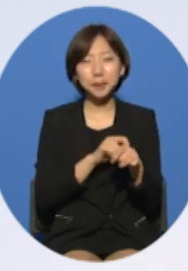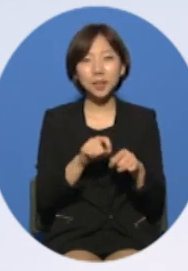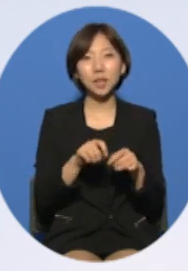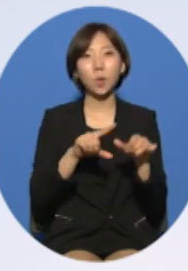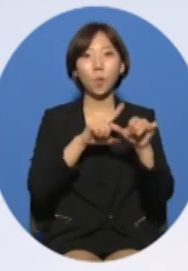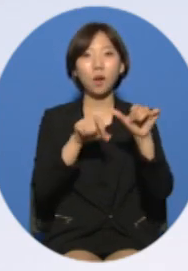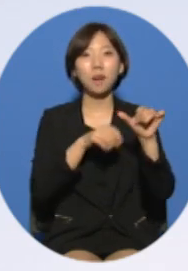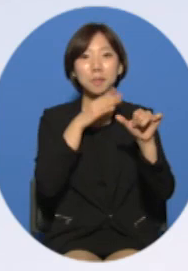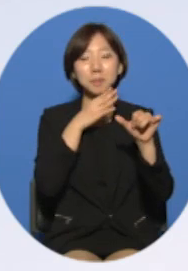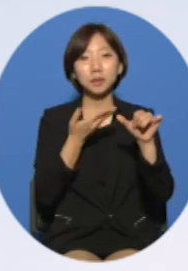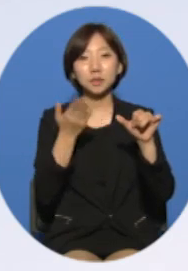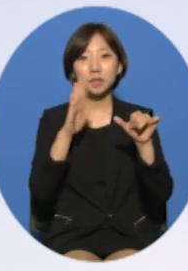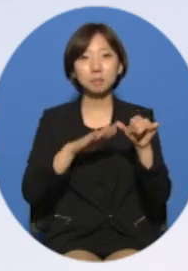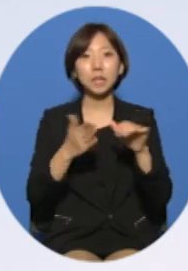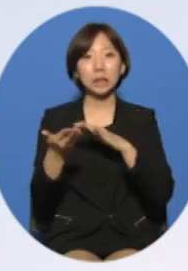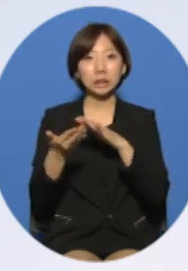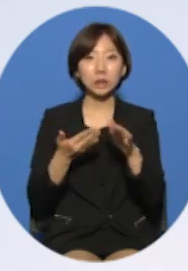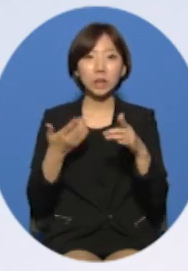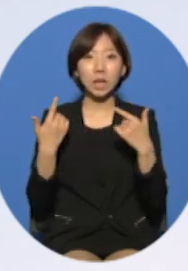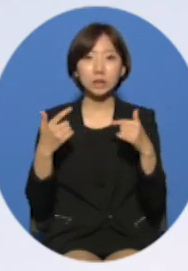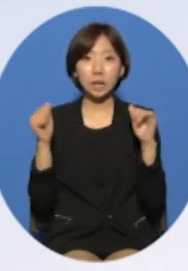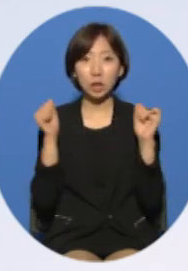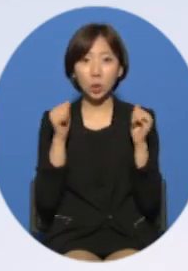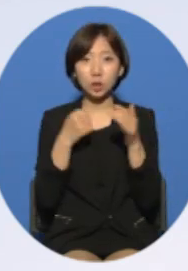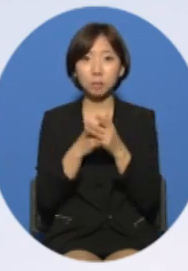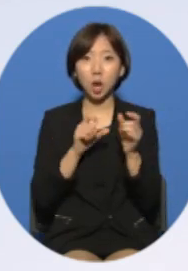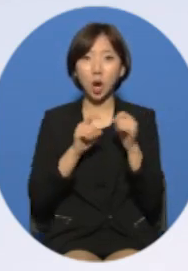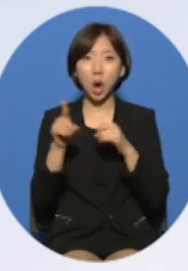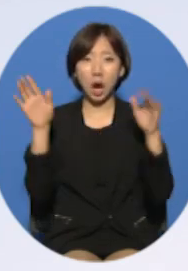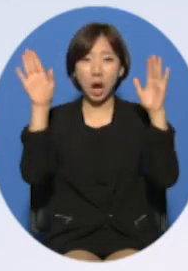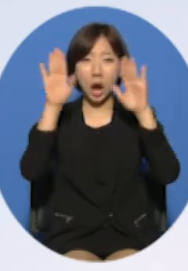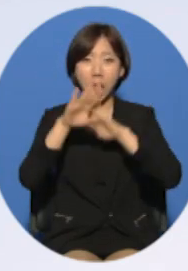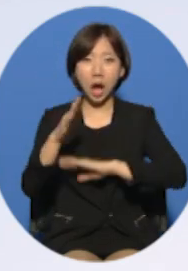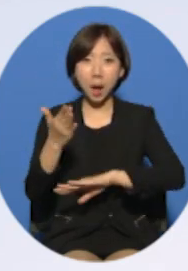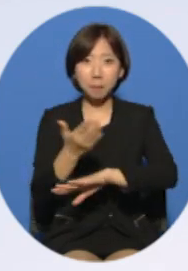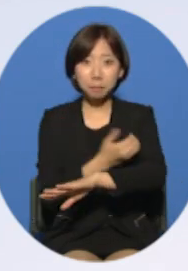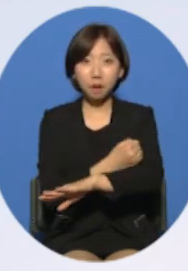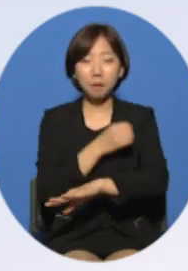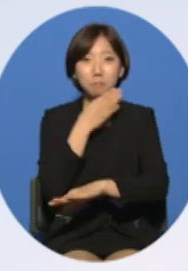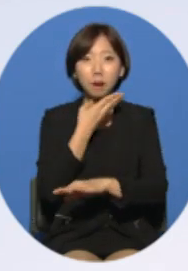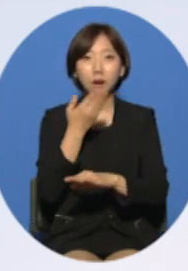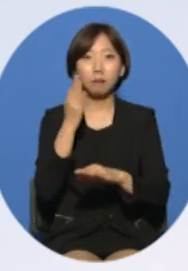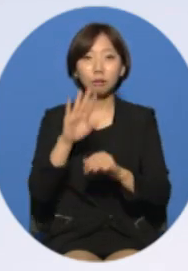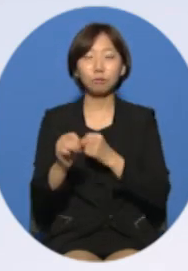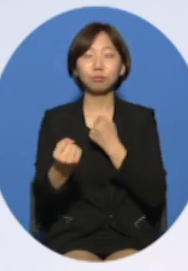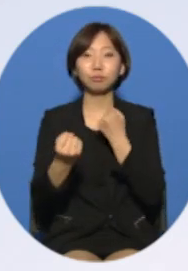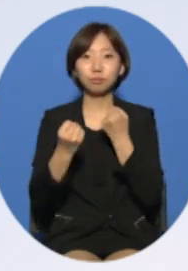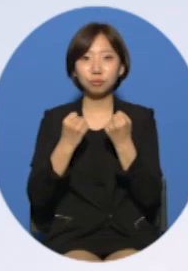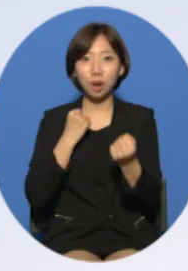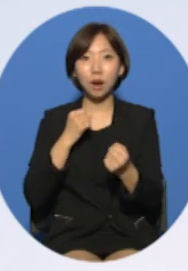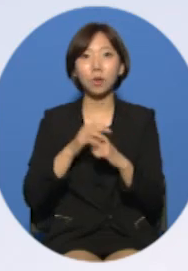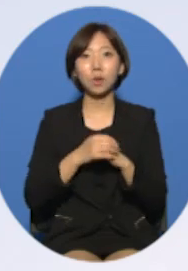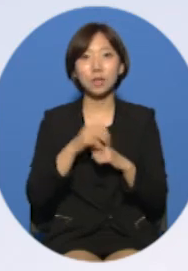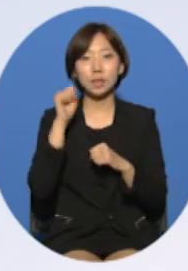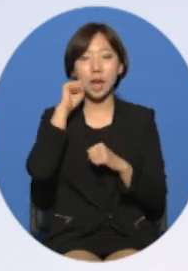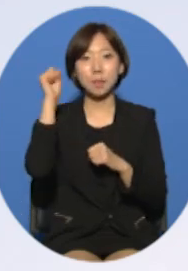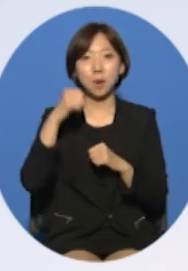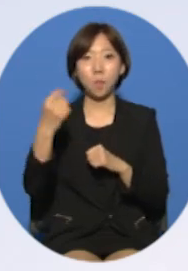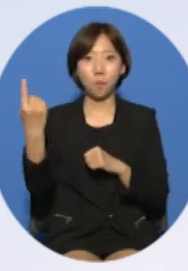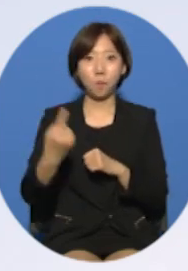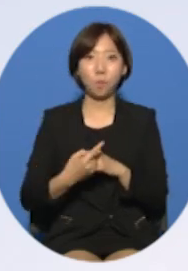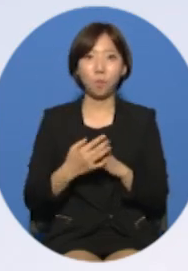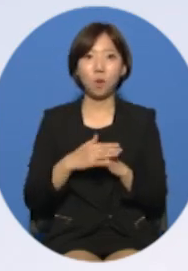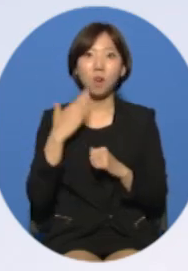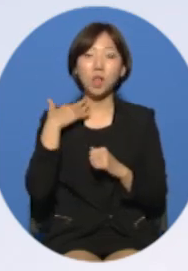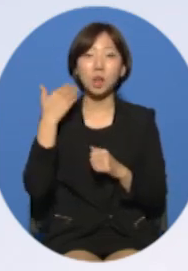달에 하지만 이거 막 거의 깜깜해 있었죠. 네. 겨울을. 그럴 때도 그냥 그 줄을 서가지고 대통령 선거가 사실